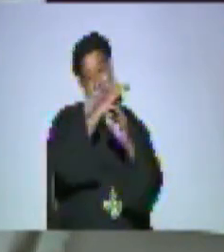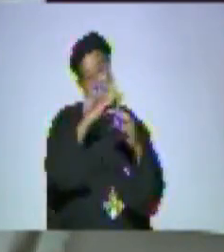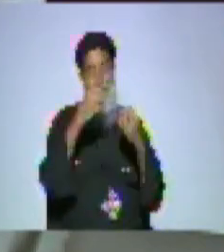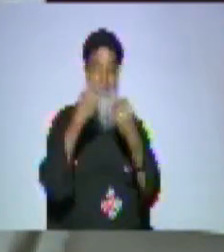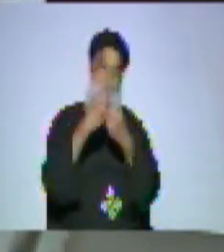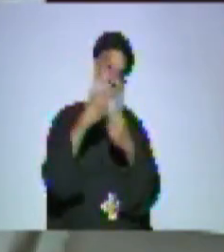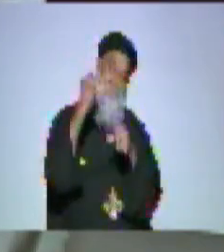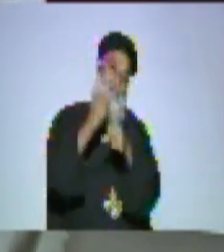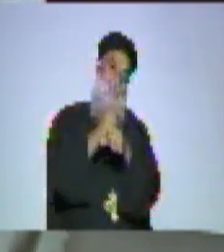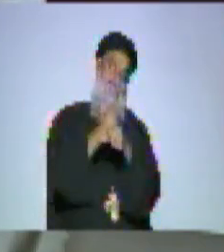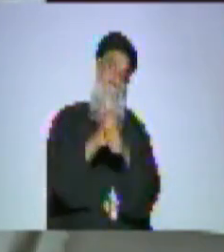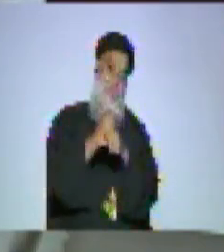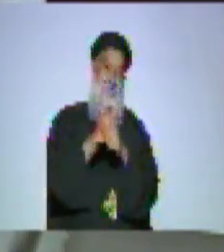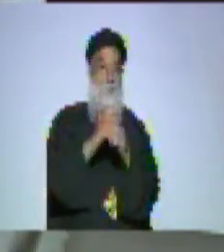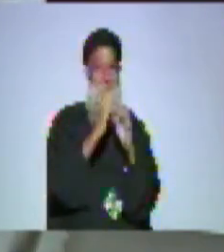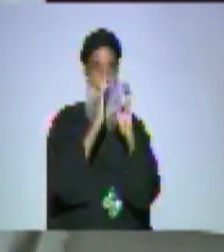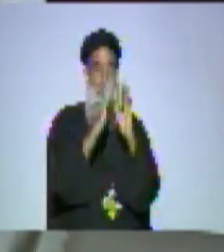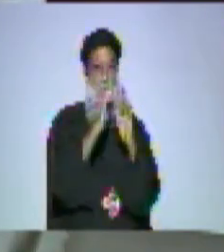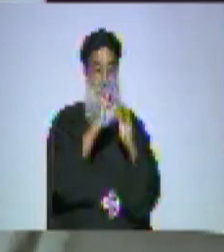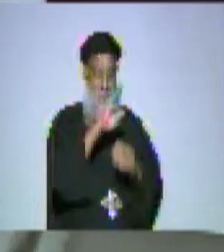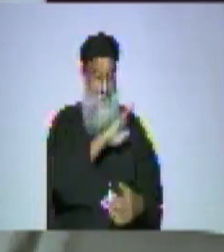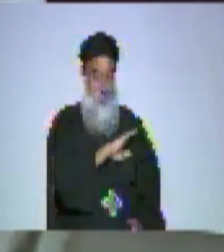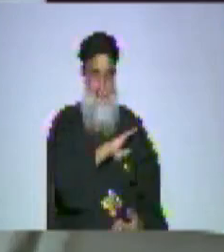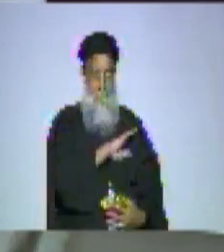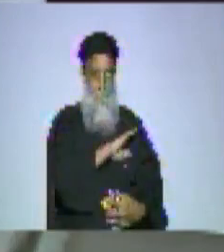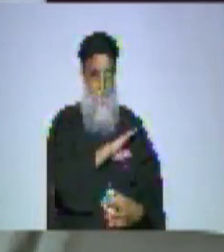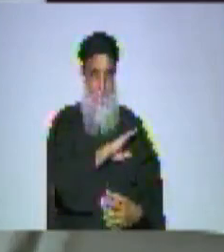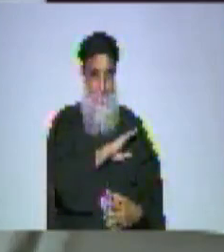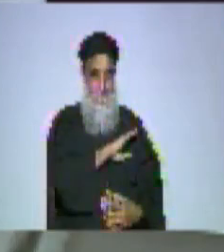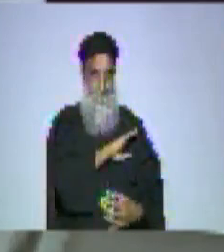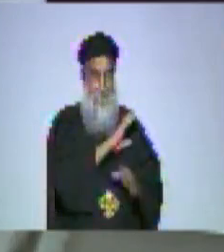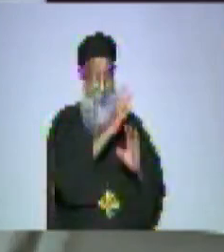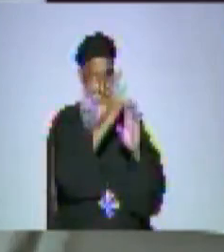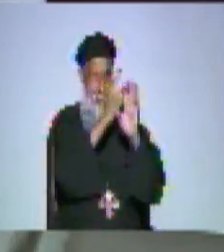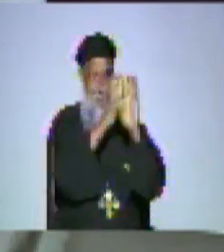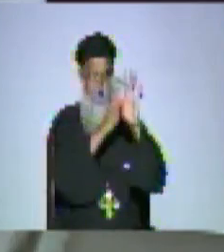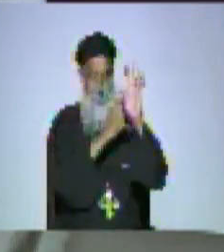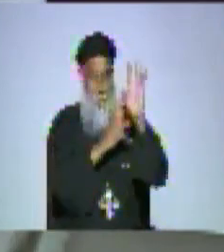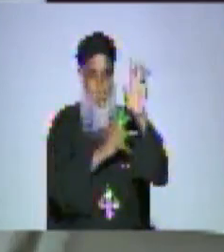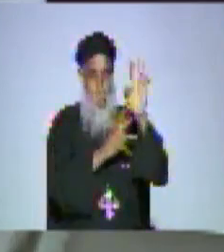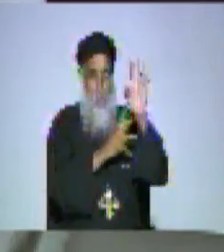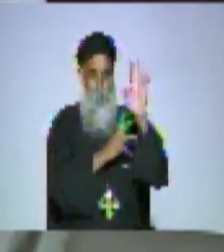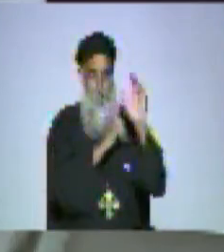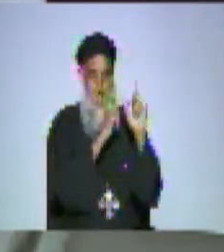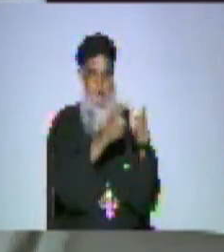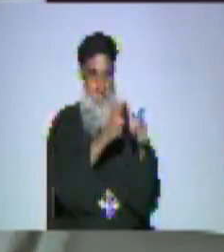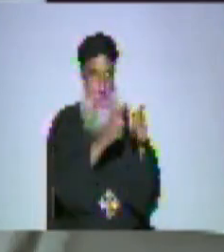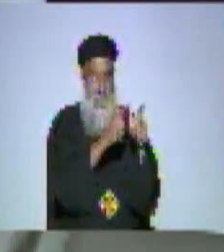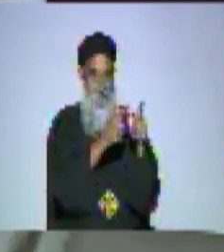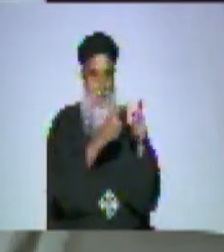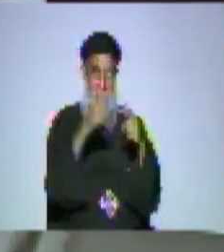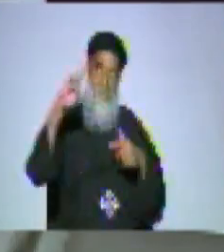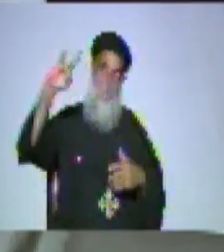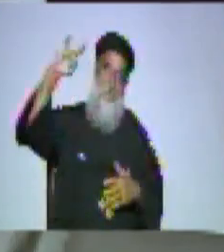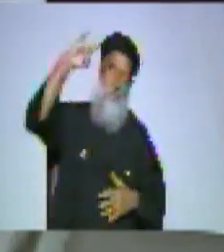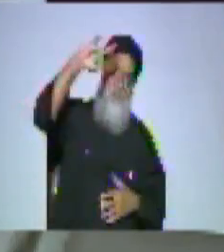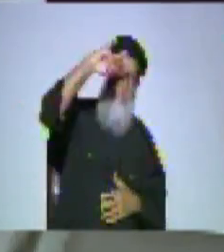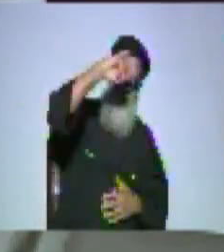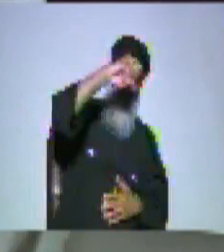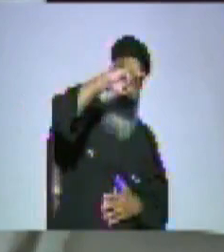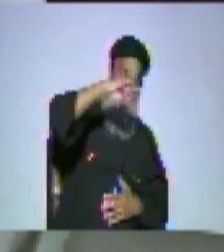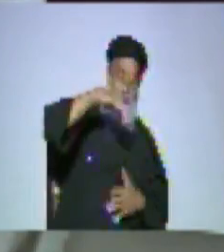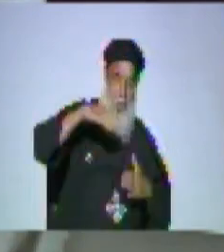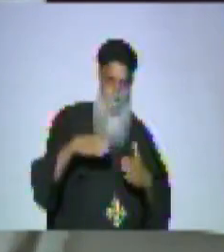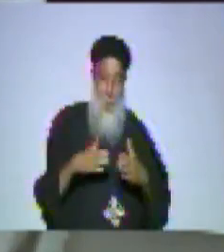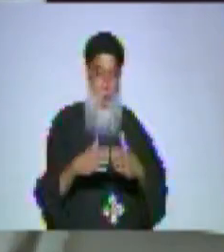عارف الجيش بتاع البلد المدفعيه مع الطيران مع البحريه مع